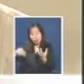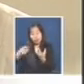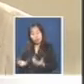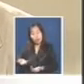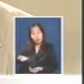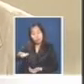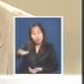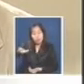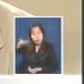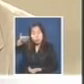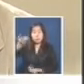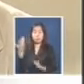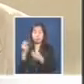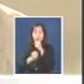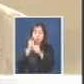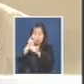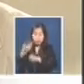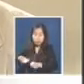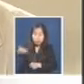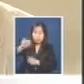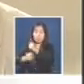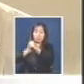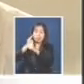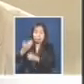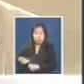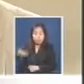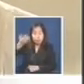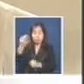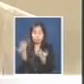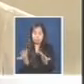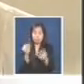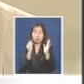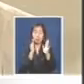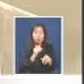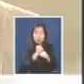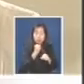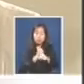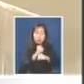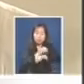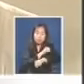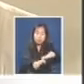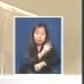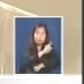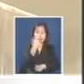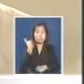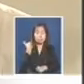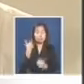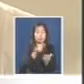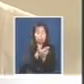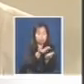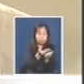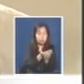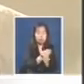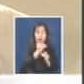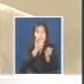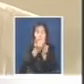ปีอันนี้ก็เรียนว่าส่วนหนึ่งก็เห็นใจผู้ใช้แรงงานเถอะค่ะเพราะผู้ใช้แรงงานเองเนี่ยก็มีรายจ่าย